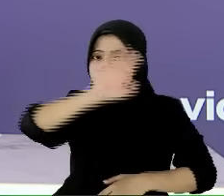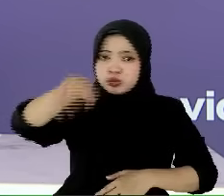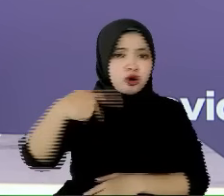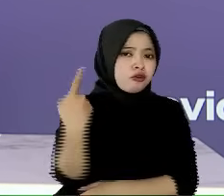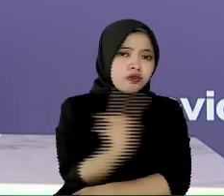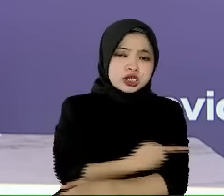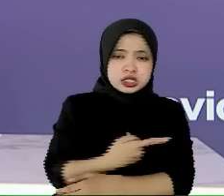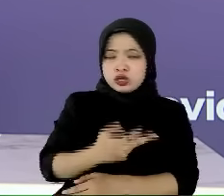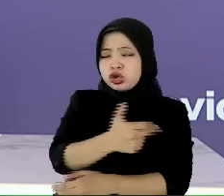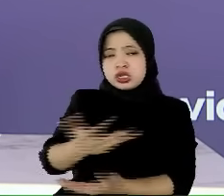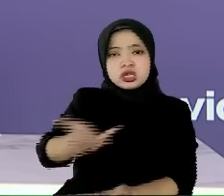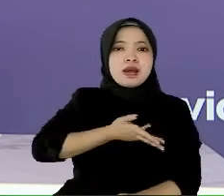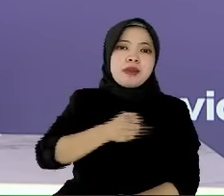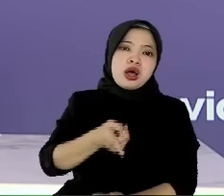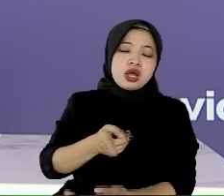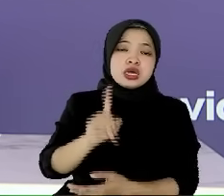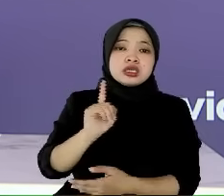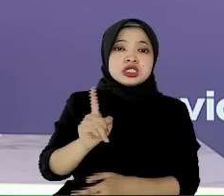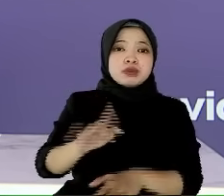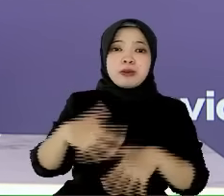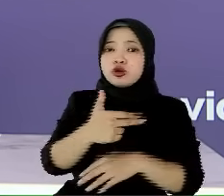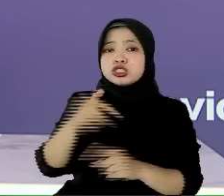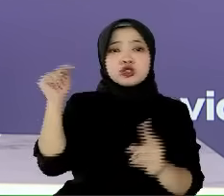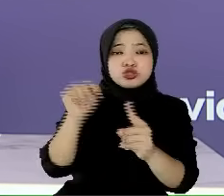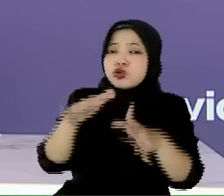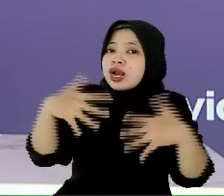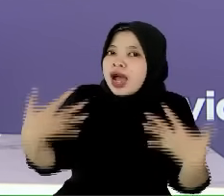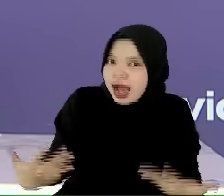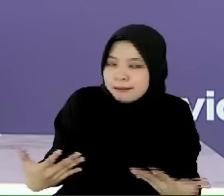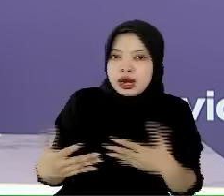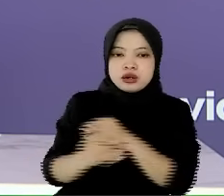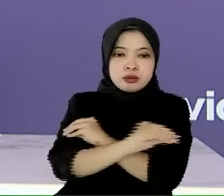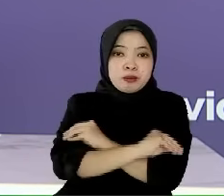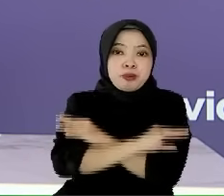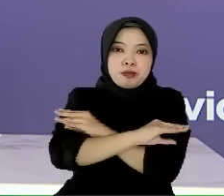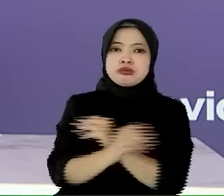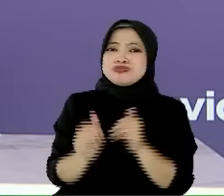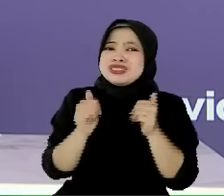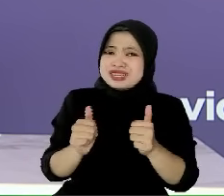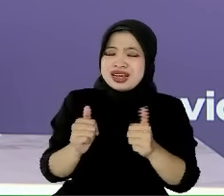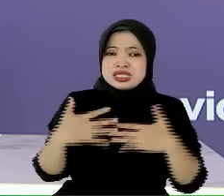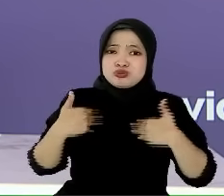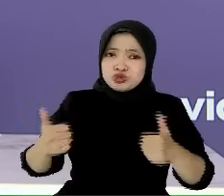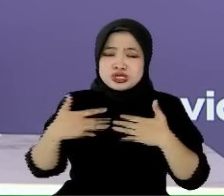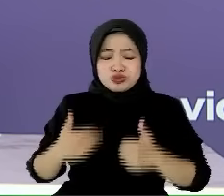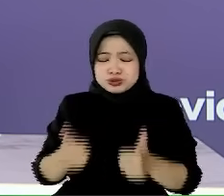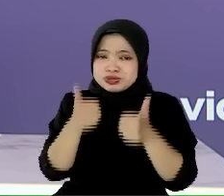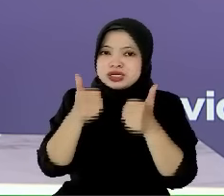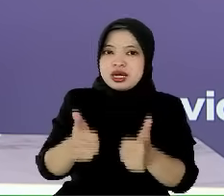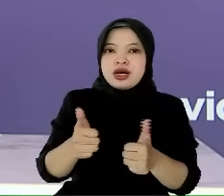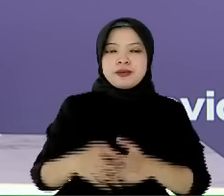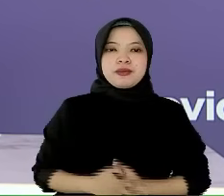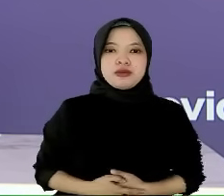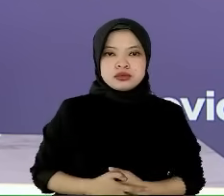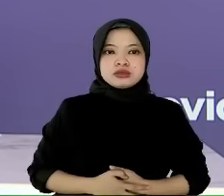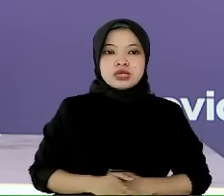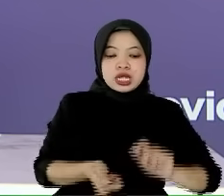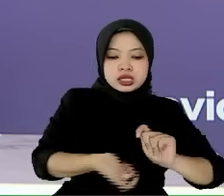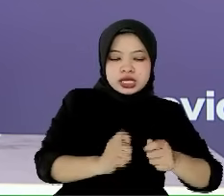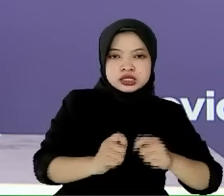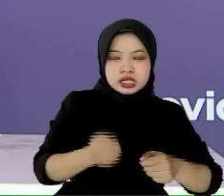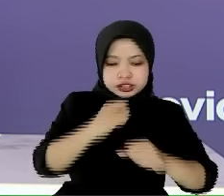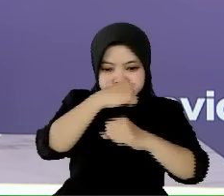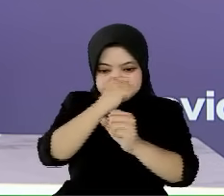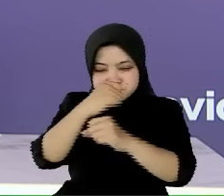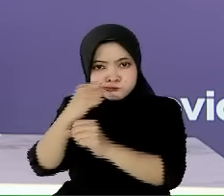karena semata-mata tujuan kita bersama ialah meningkatkan kesembuhan setinggi-tingginya. Terkait dengan uji